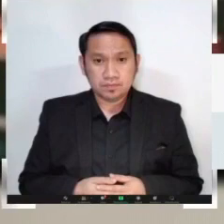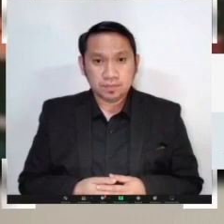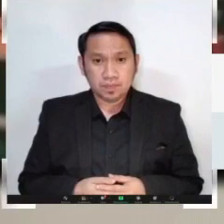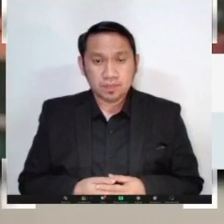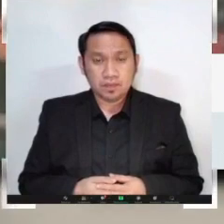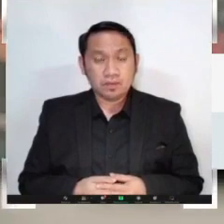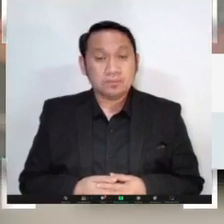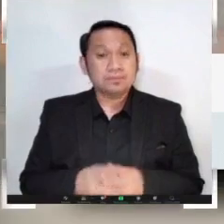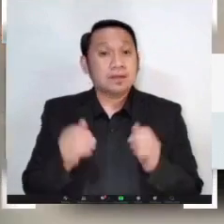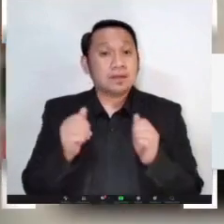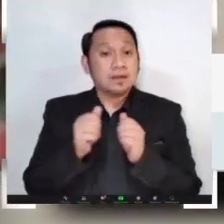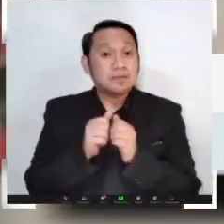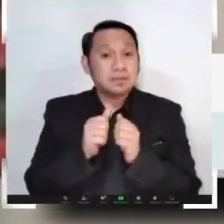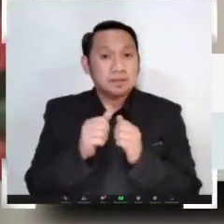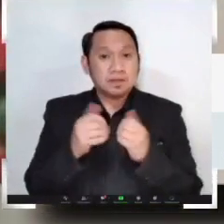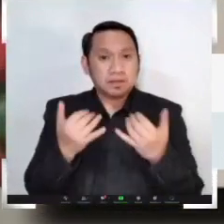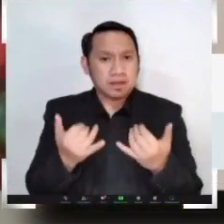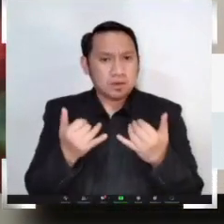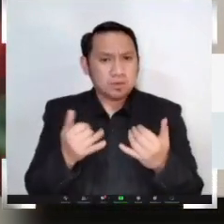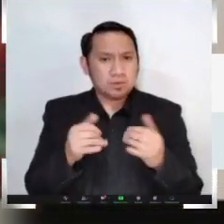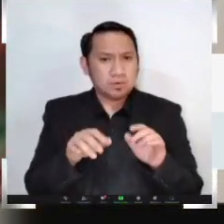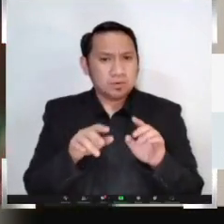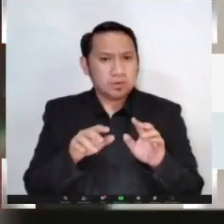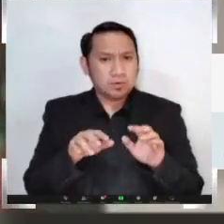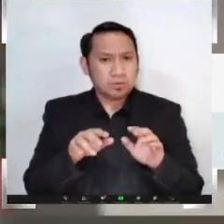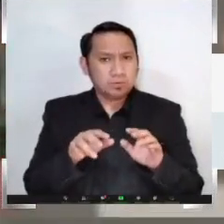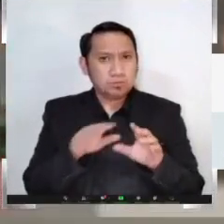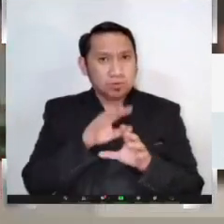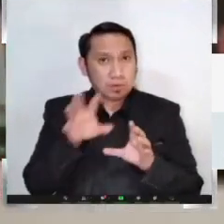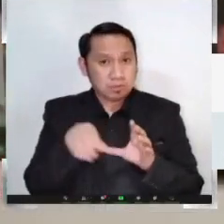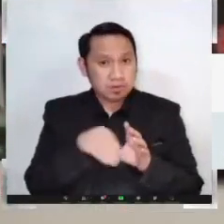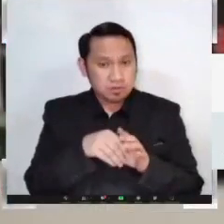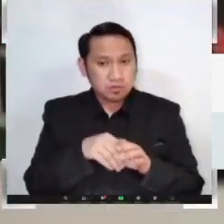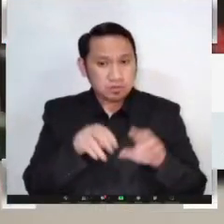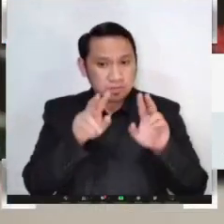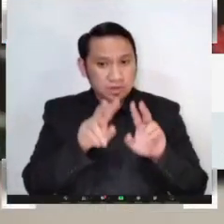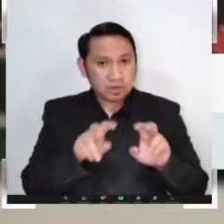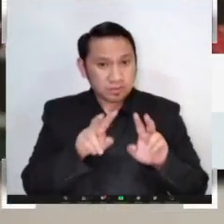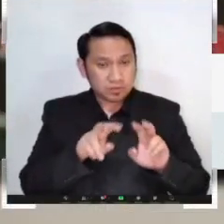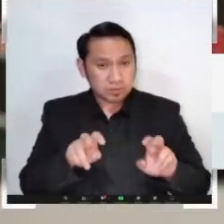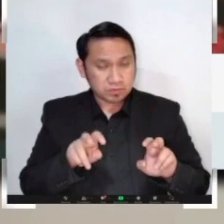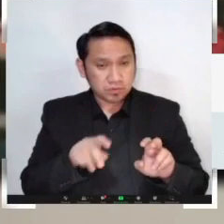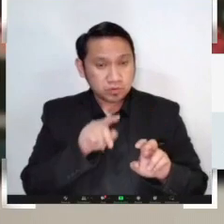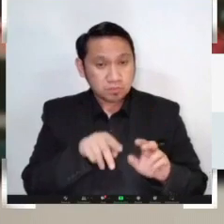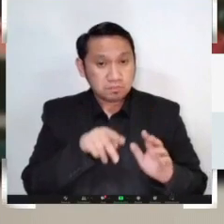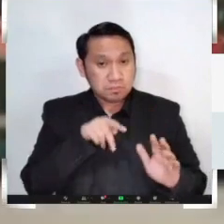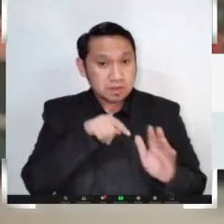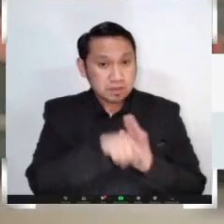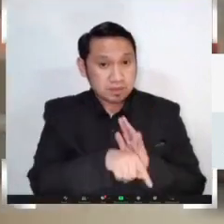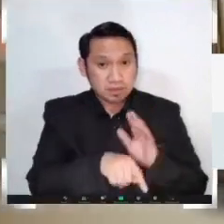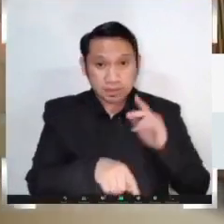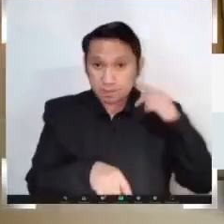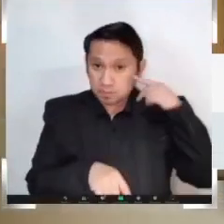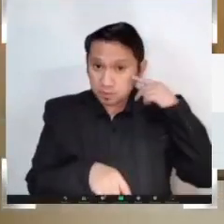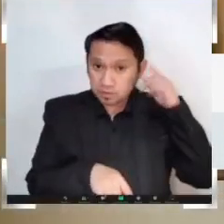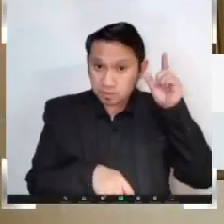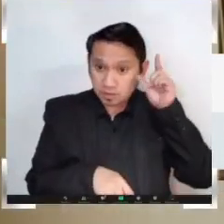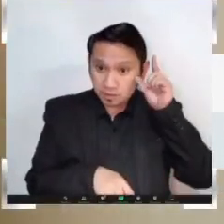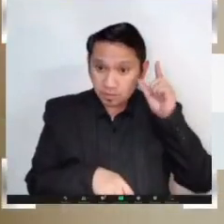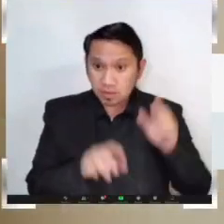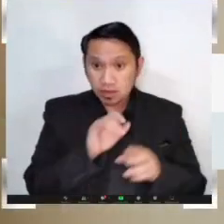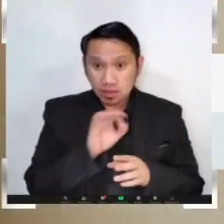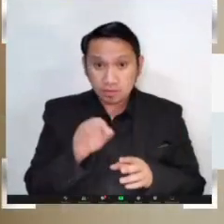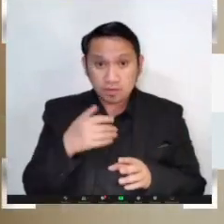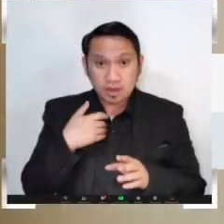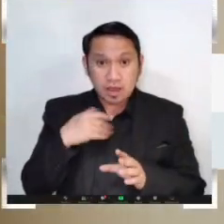Kasama na sa mga iniimbestigahan ng pulisya sa pagpatay sa broadcaster na si Percival Mabasa o Percy Lapid ay kung may kinalaman ang